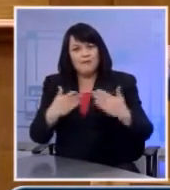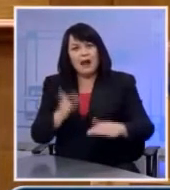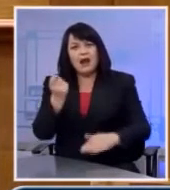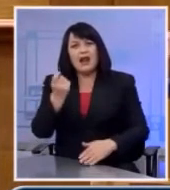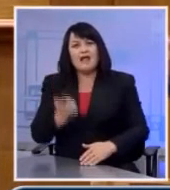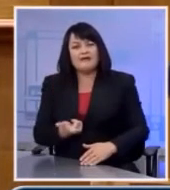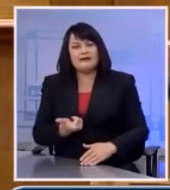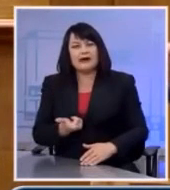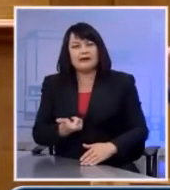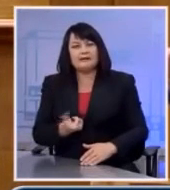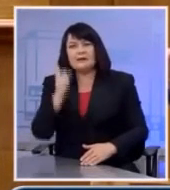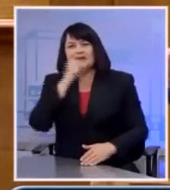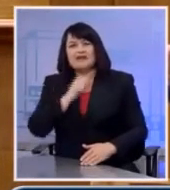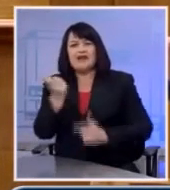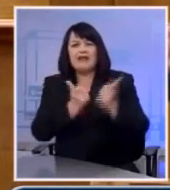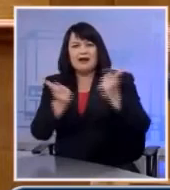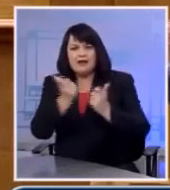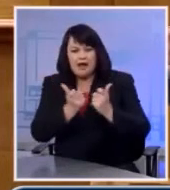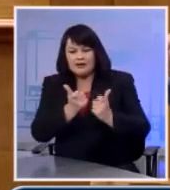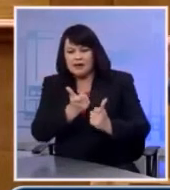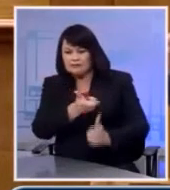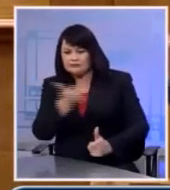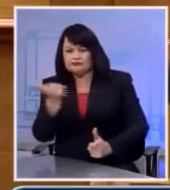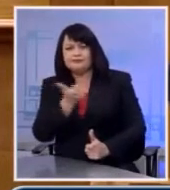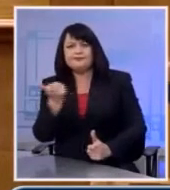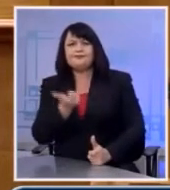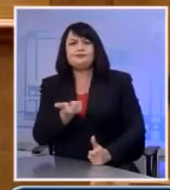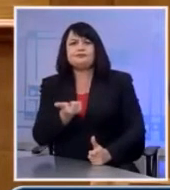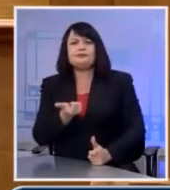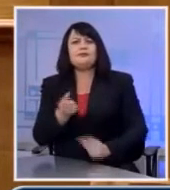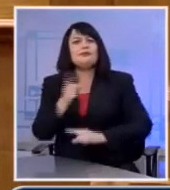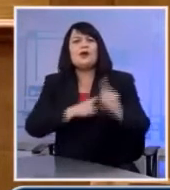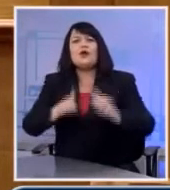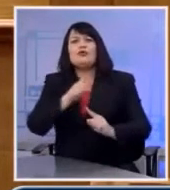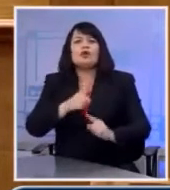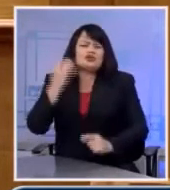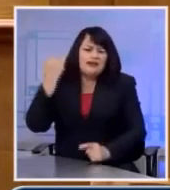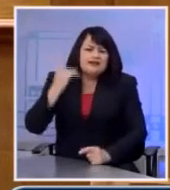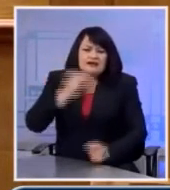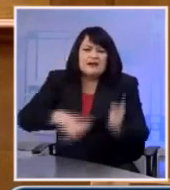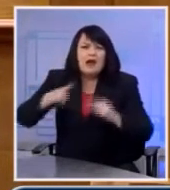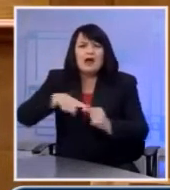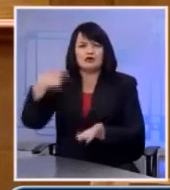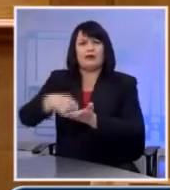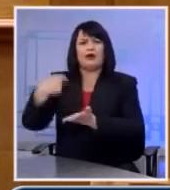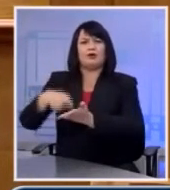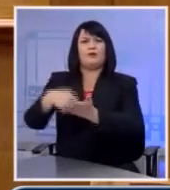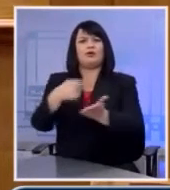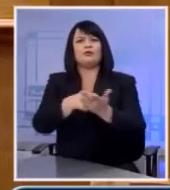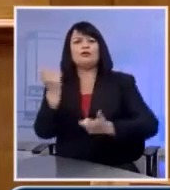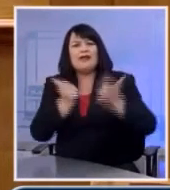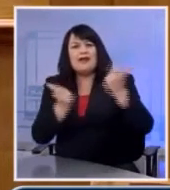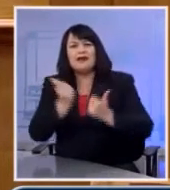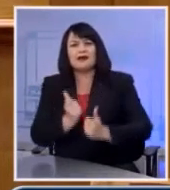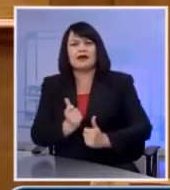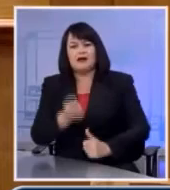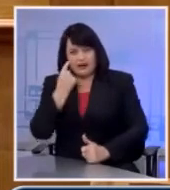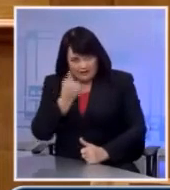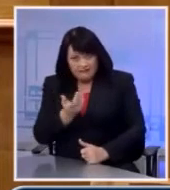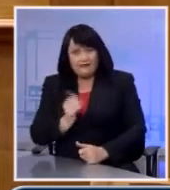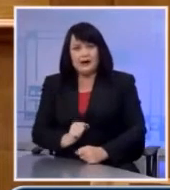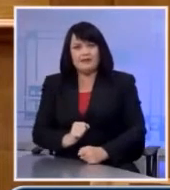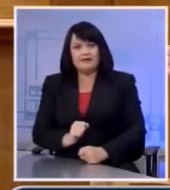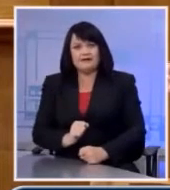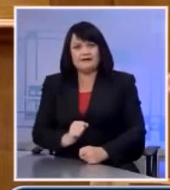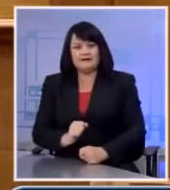που έχετε πάρει με θαλασσοδάνεια είναι χρήματα τα οποία τα αποπληρώνει ένα προς ένα με θυσίες ο ελληνικός λαός. Και βλέπετε τώρα,